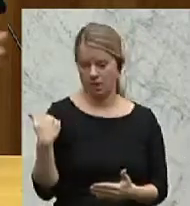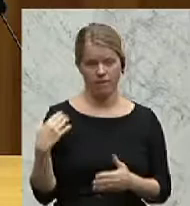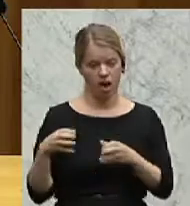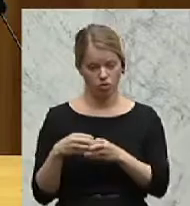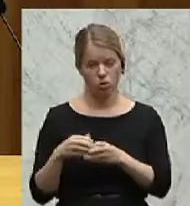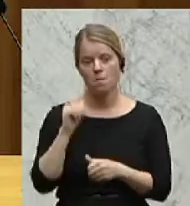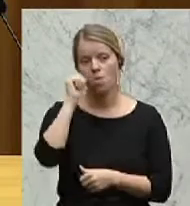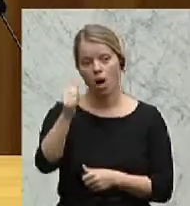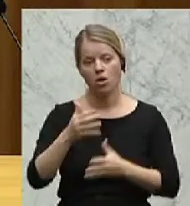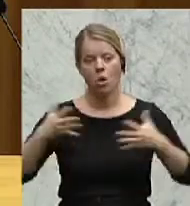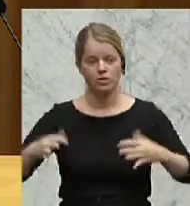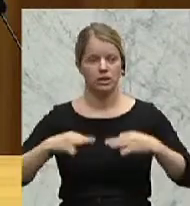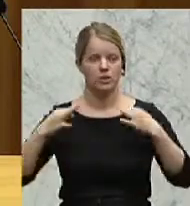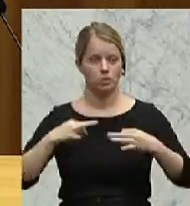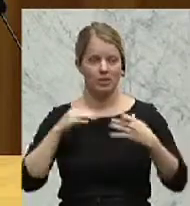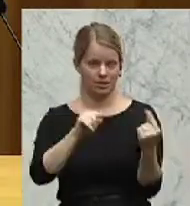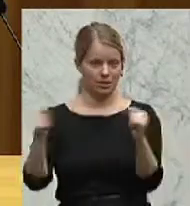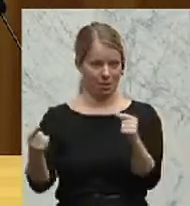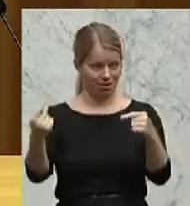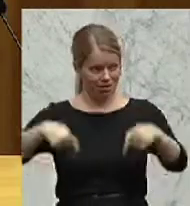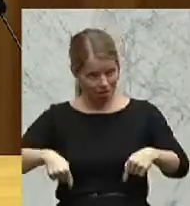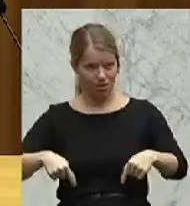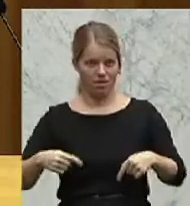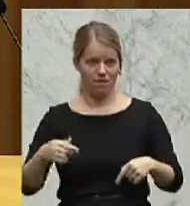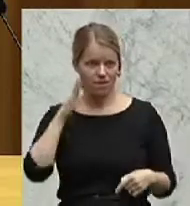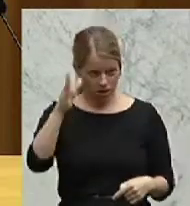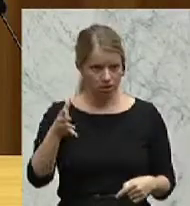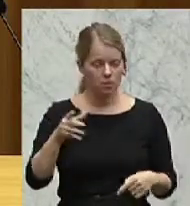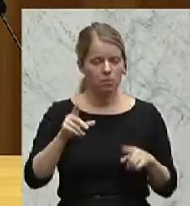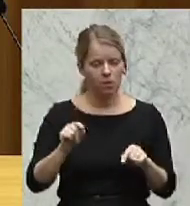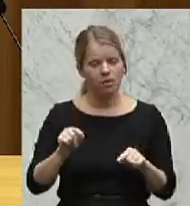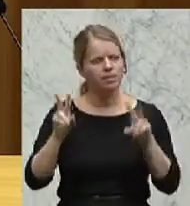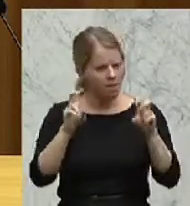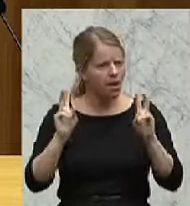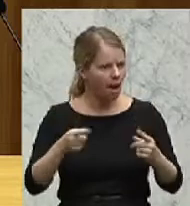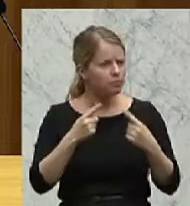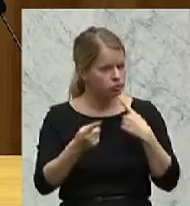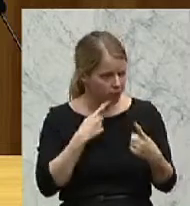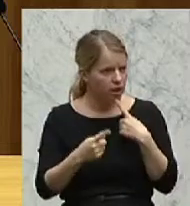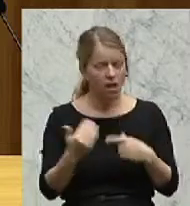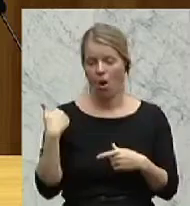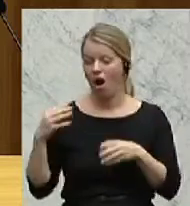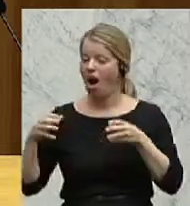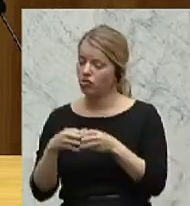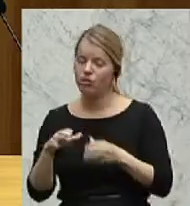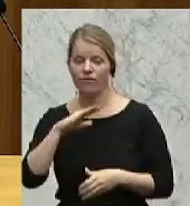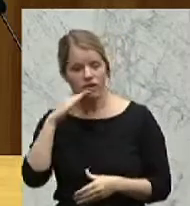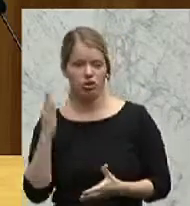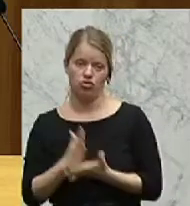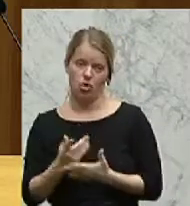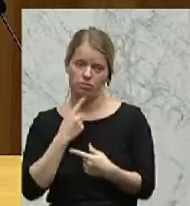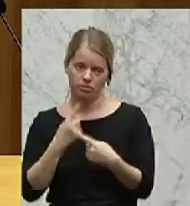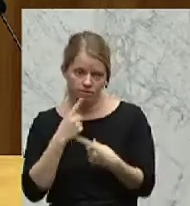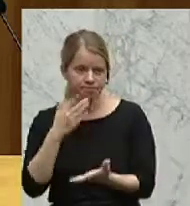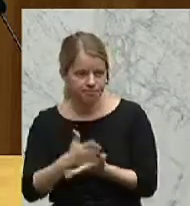haben ja morgen eine große Gesundheitsdebatte hier herinnen, wo wir all diese Themen ja besprechen hätten können. Wir haben auch im Ausschuss sehr vieles besprochen,